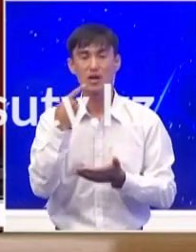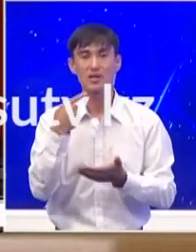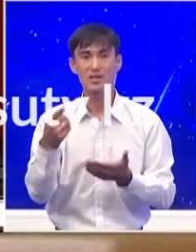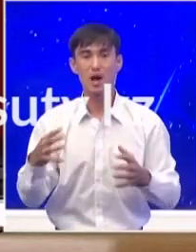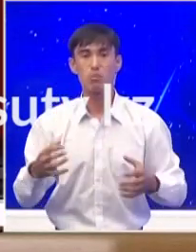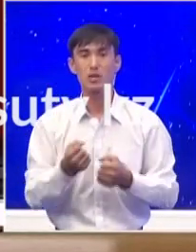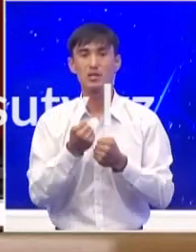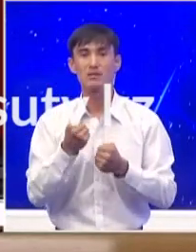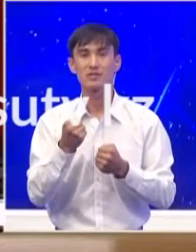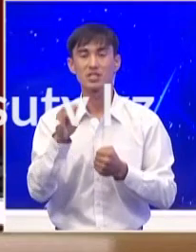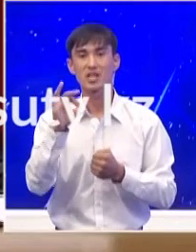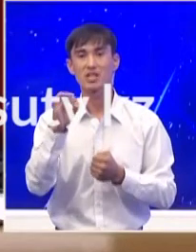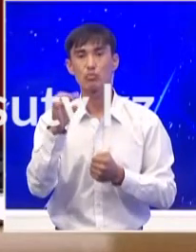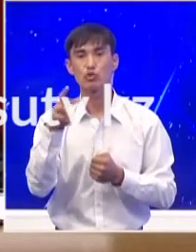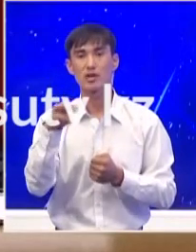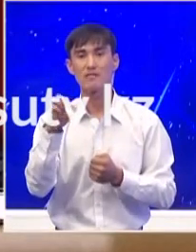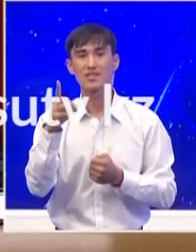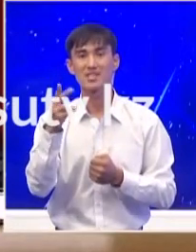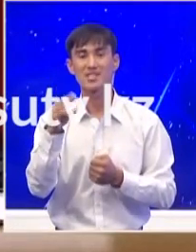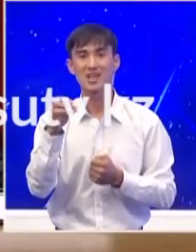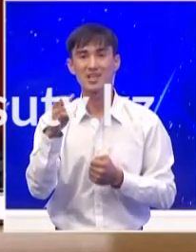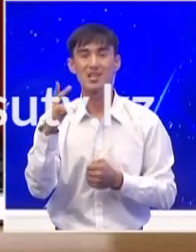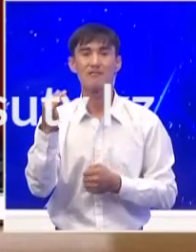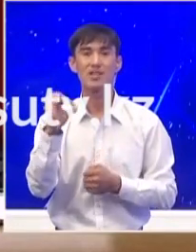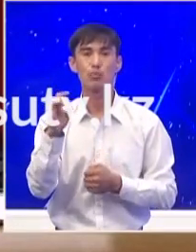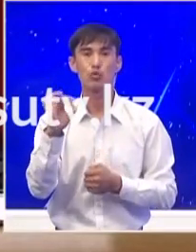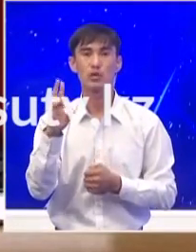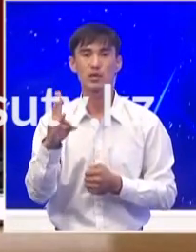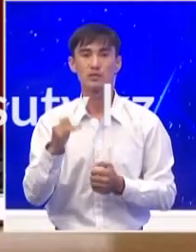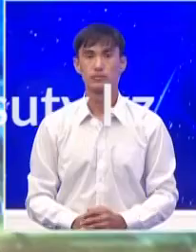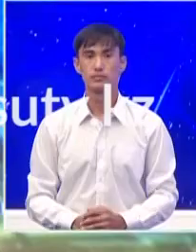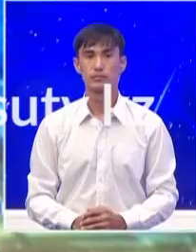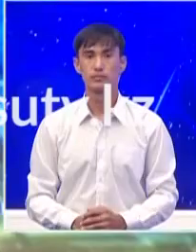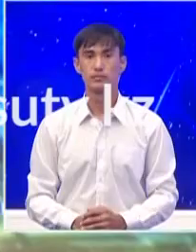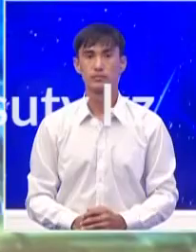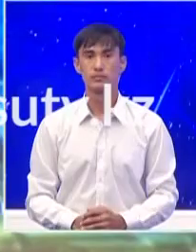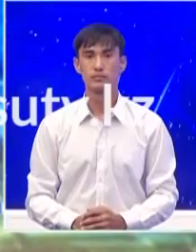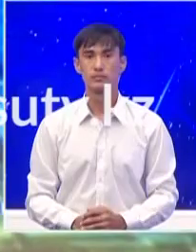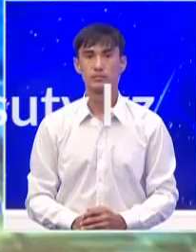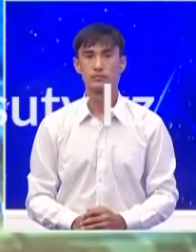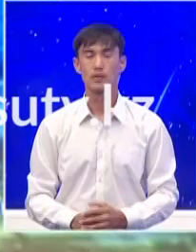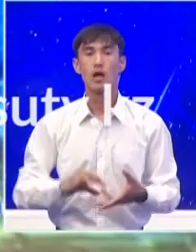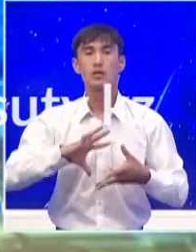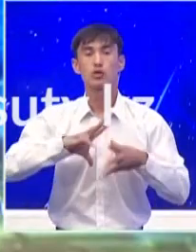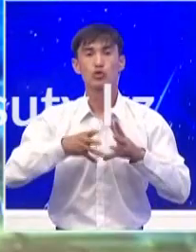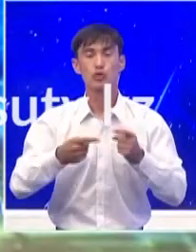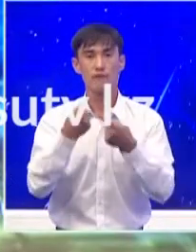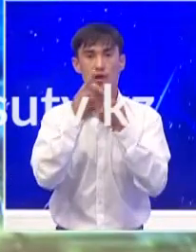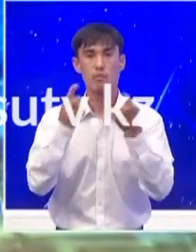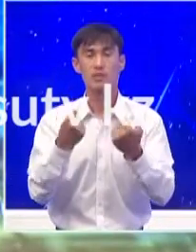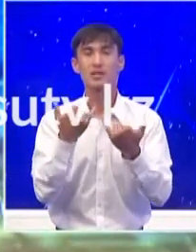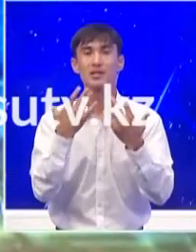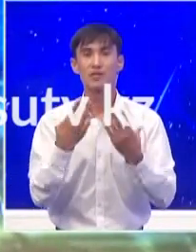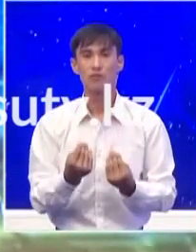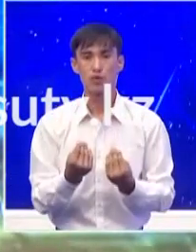обладатели санжар мусаев denis ганкин ильфат абдуллин такое сложилось информационная